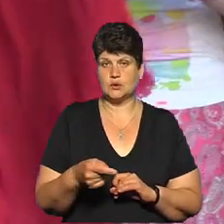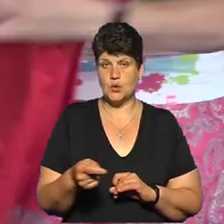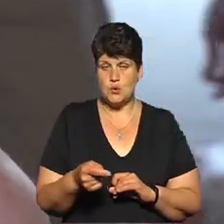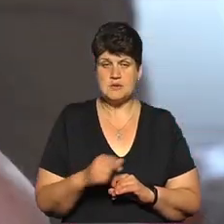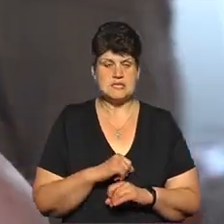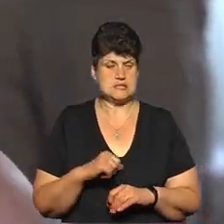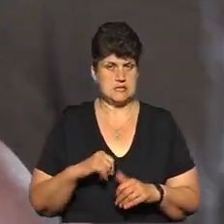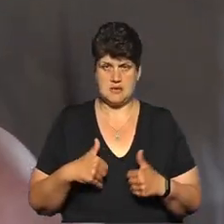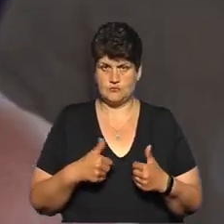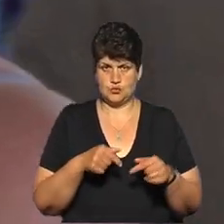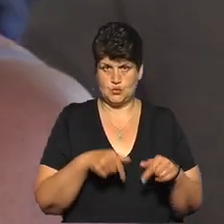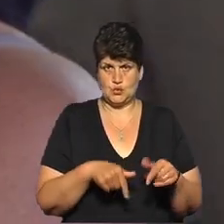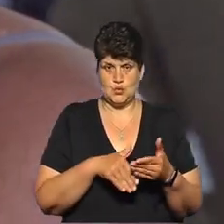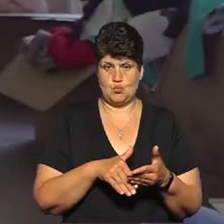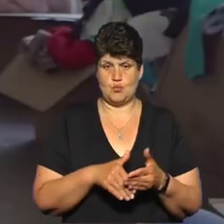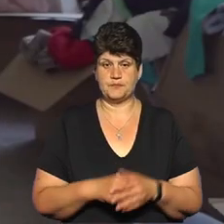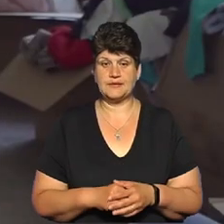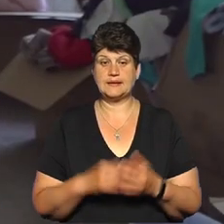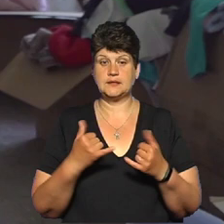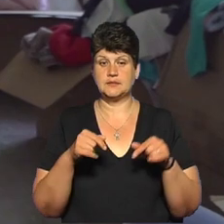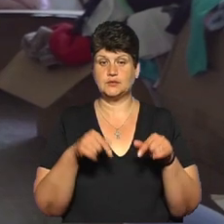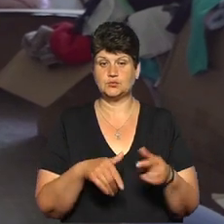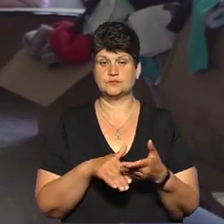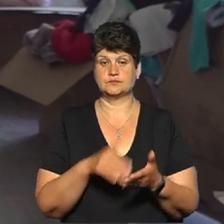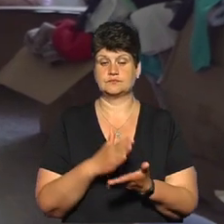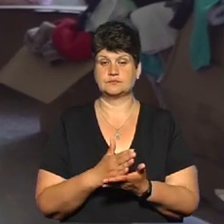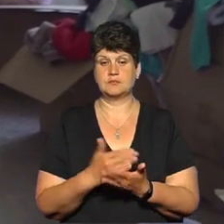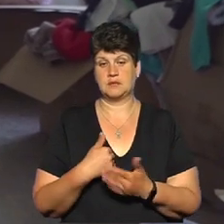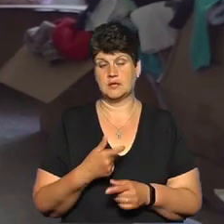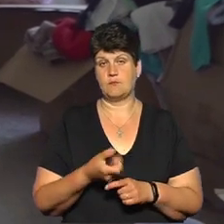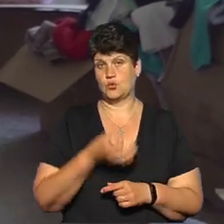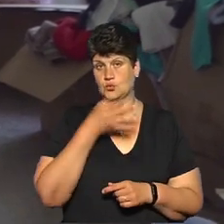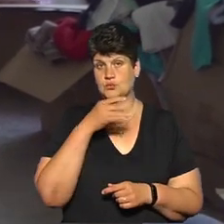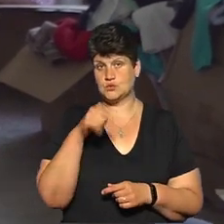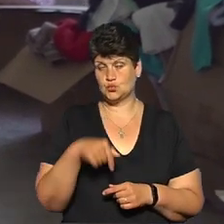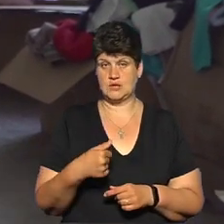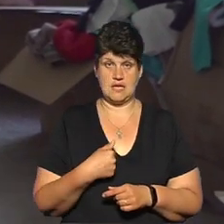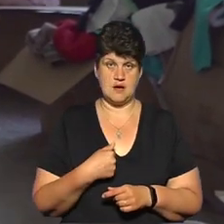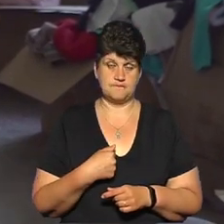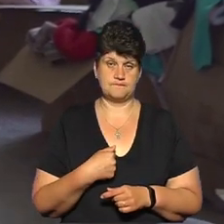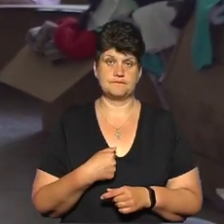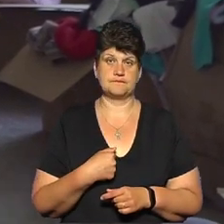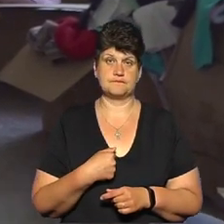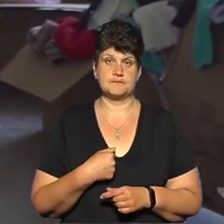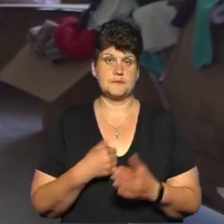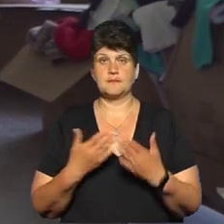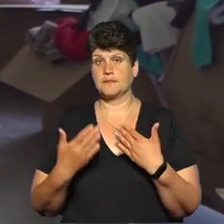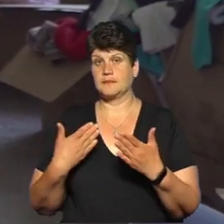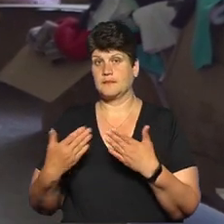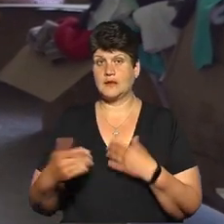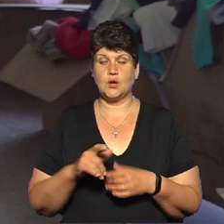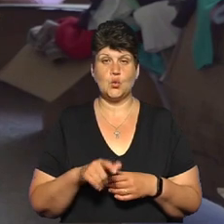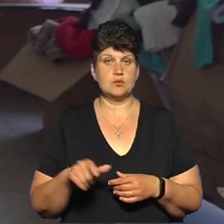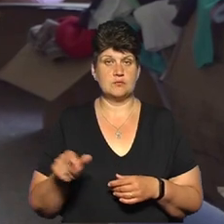по допомогу. Тепер тут волонтерить. Тут мені подобається, тому що я спілкуюся з людьми, я дивлюсь, що